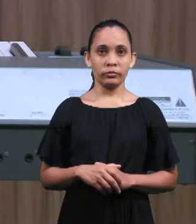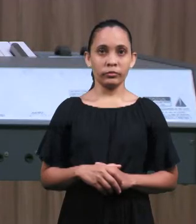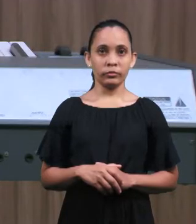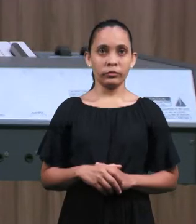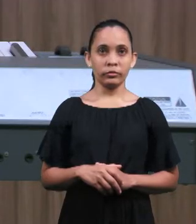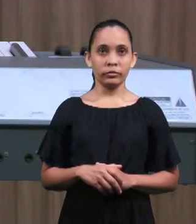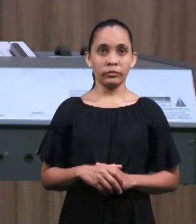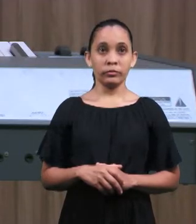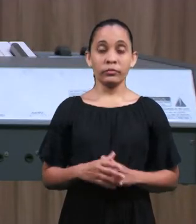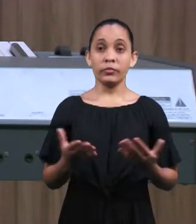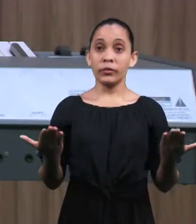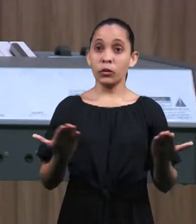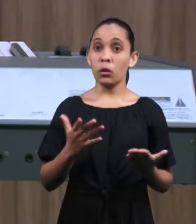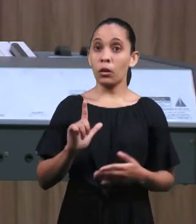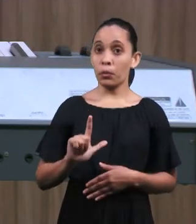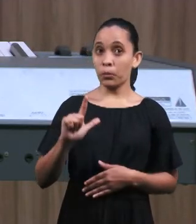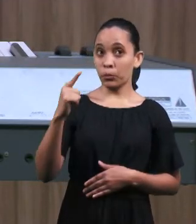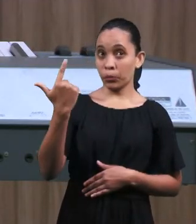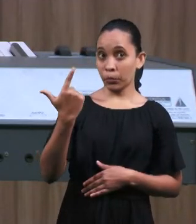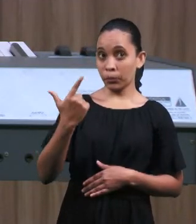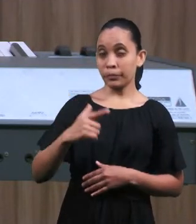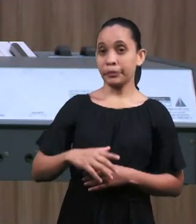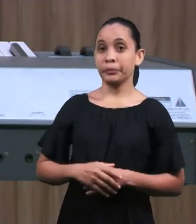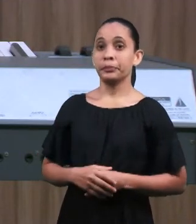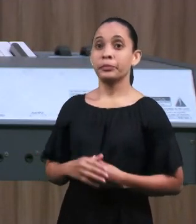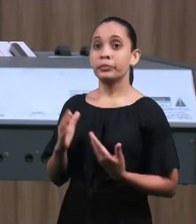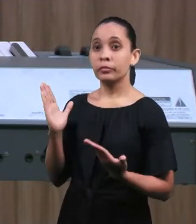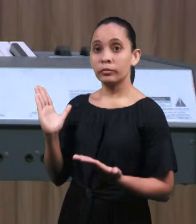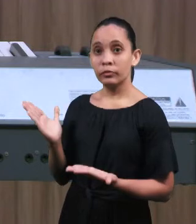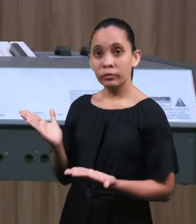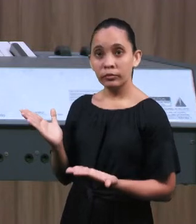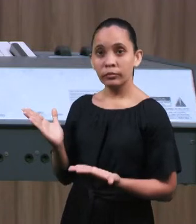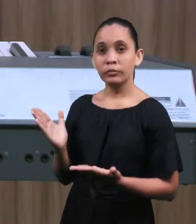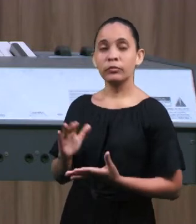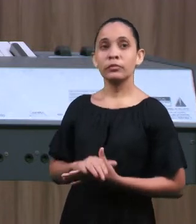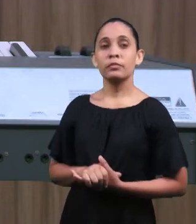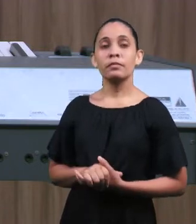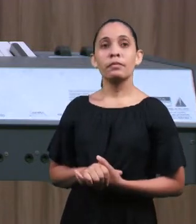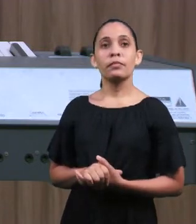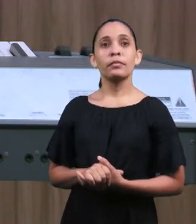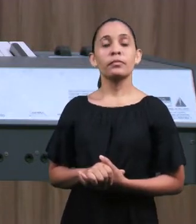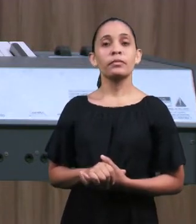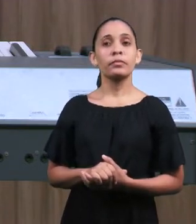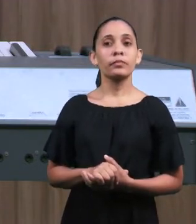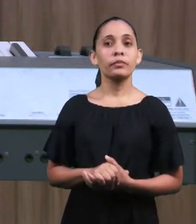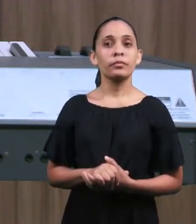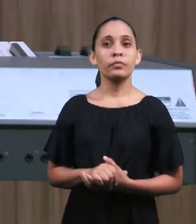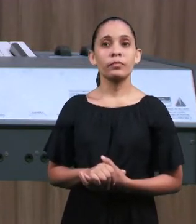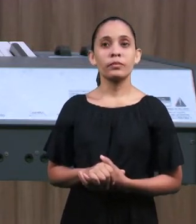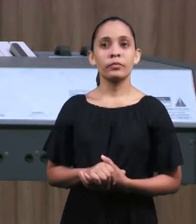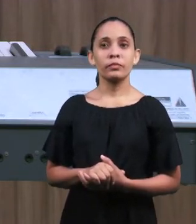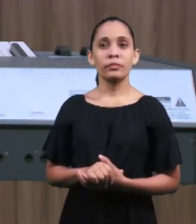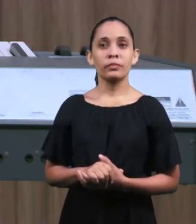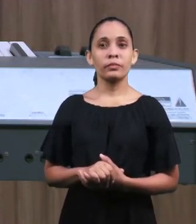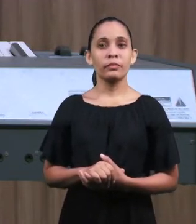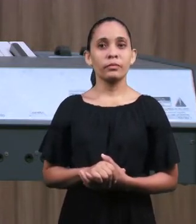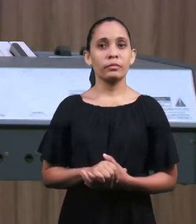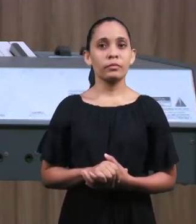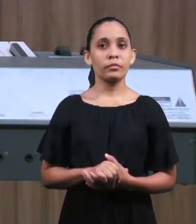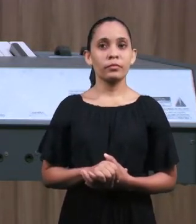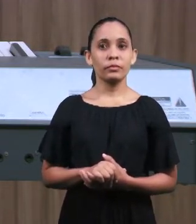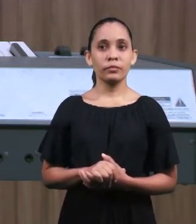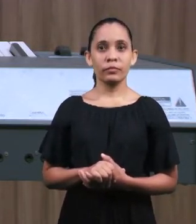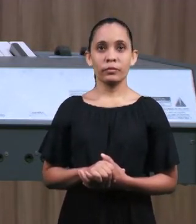Et maintenant, la prochaine. Do, si, la, sol, mi. Le